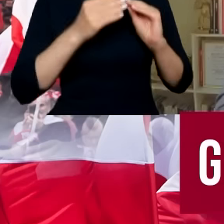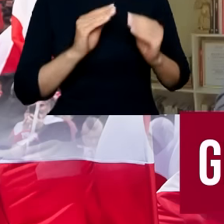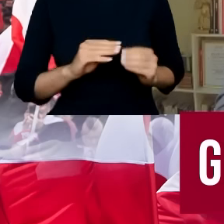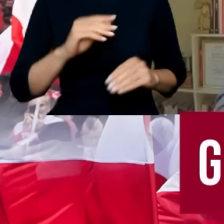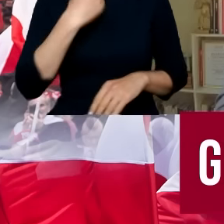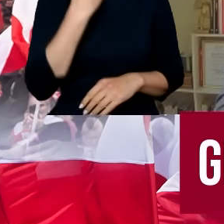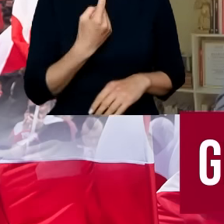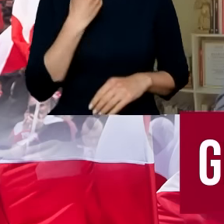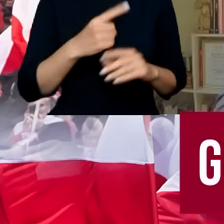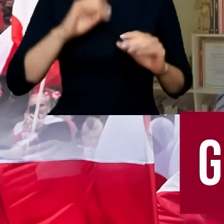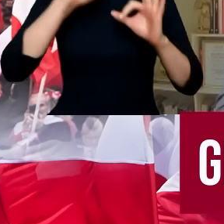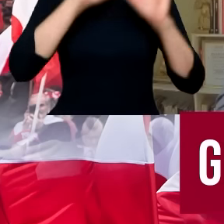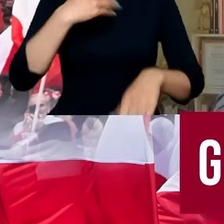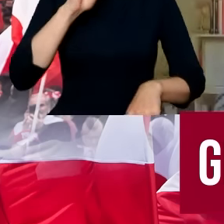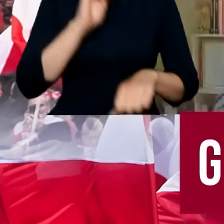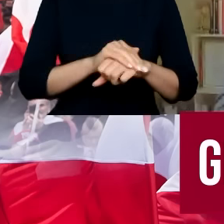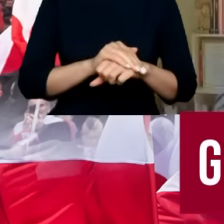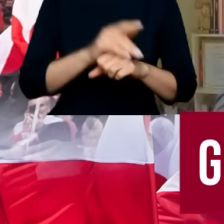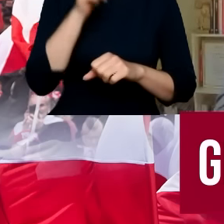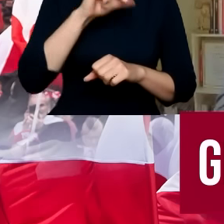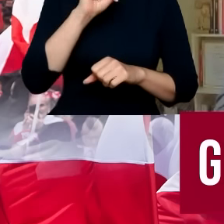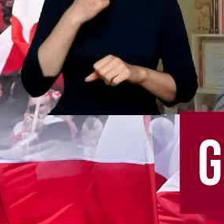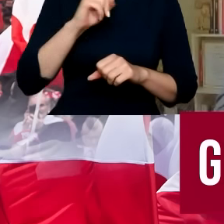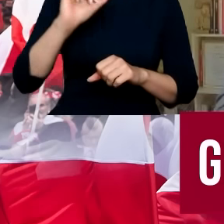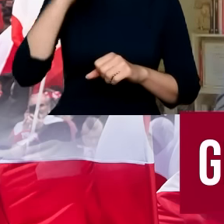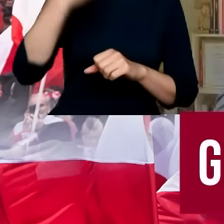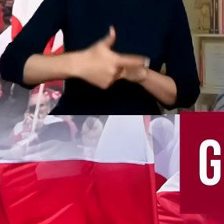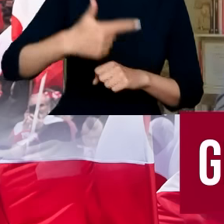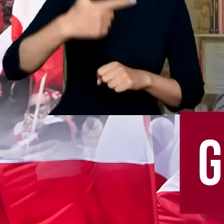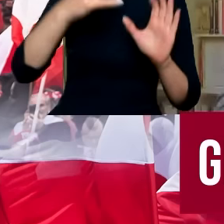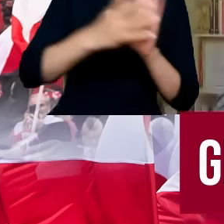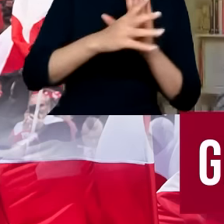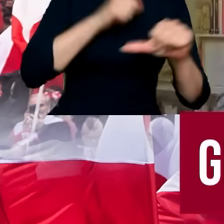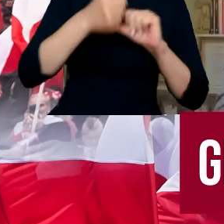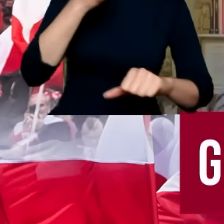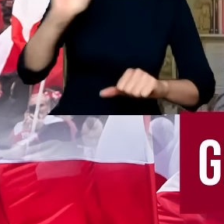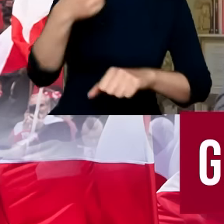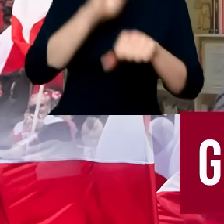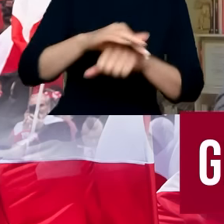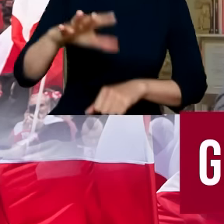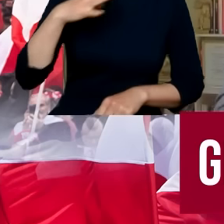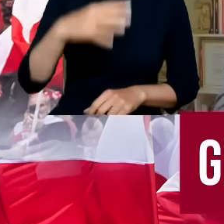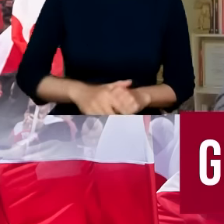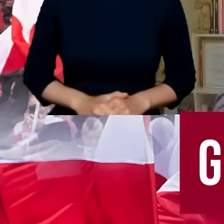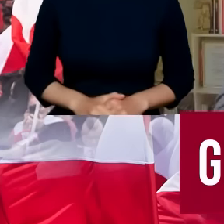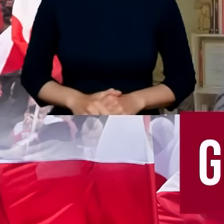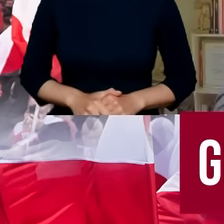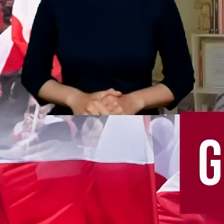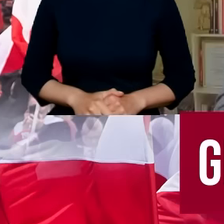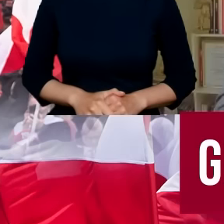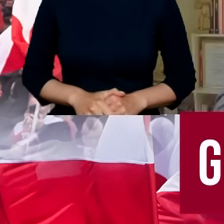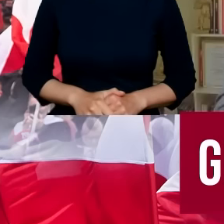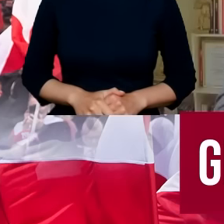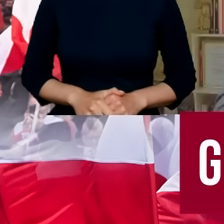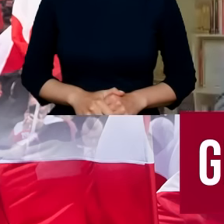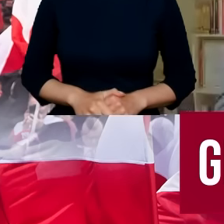generalna zgoda na zielony ład zapadła w 2019 roku No i to jest to jest taka właśnie warto to